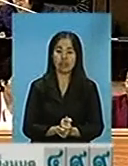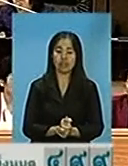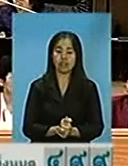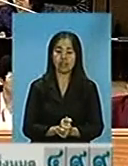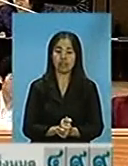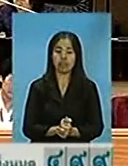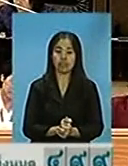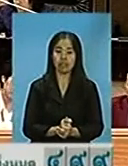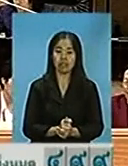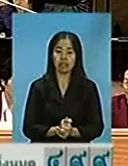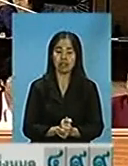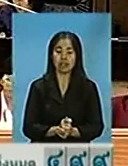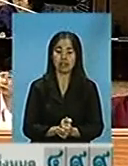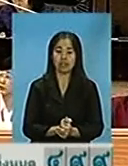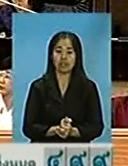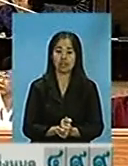านมีอะไร